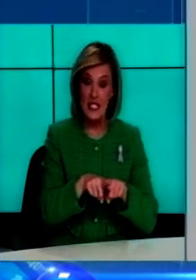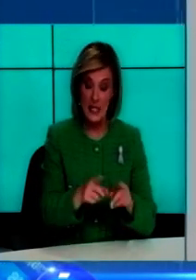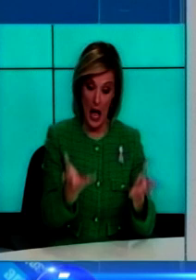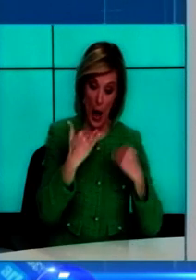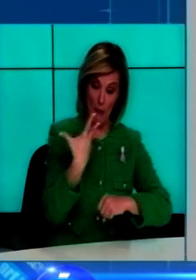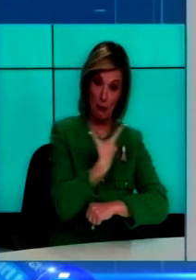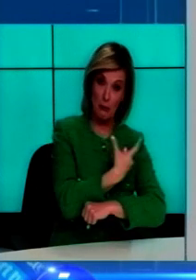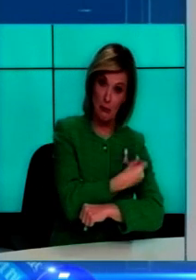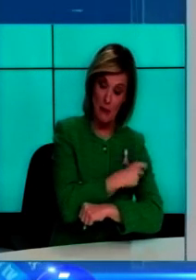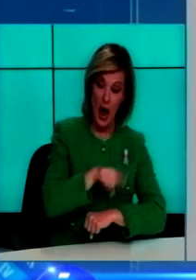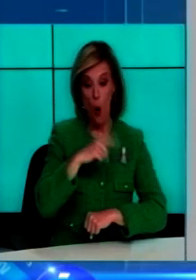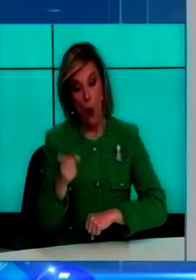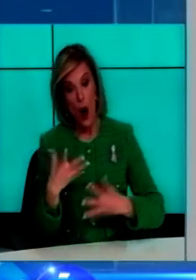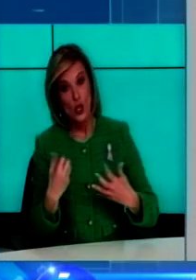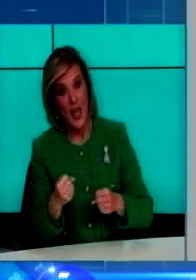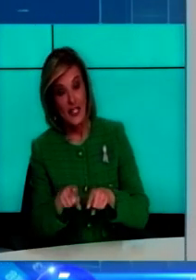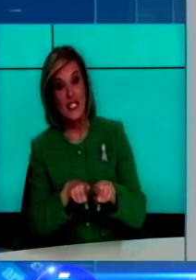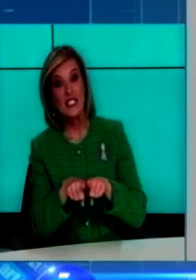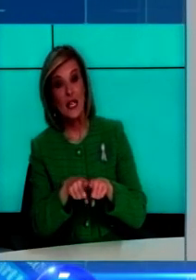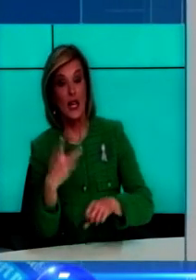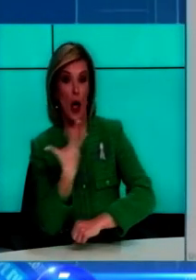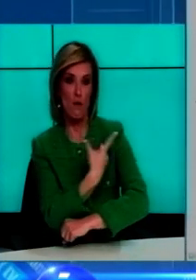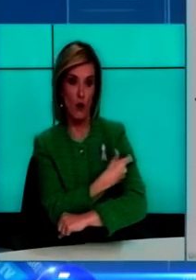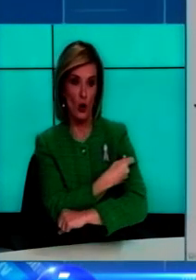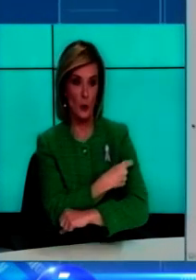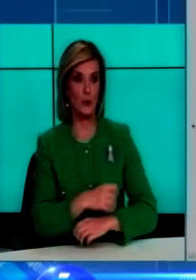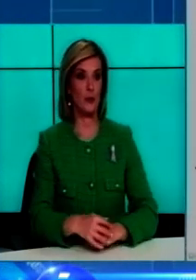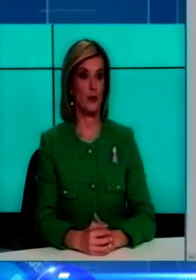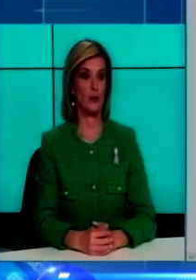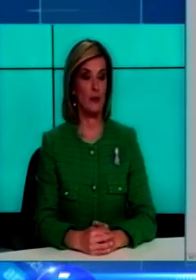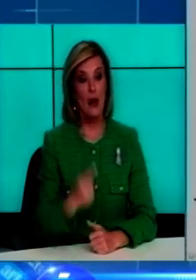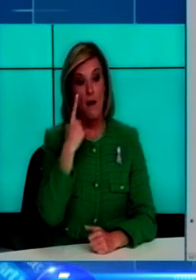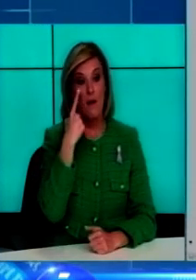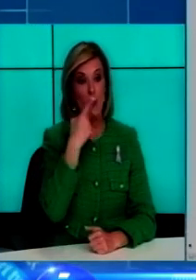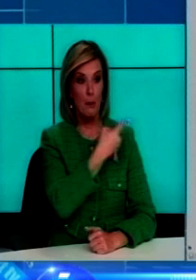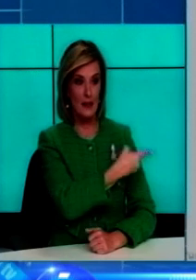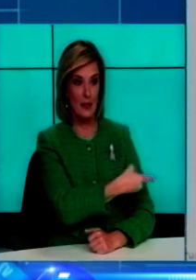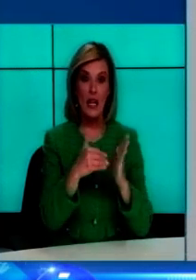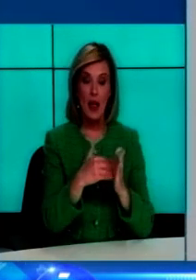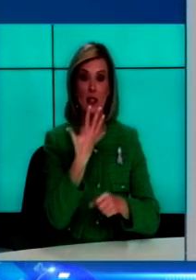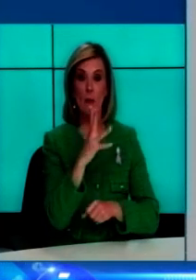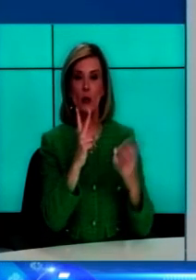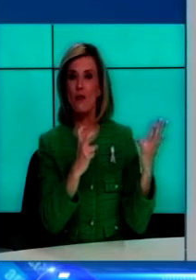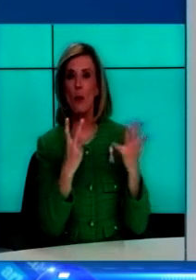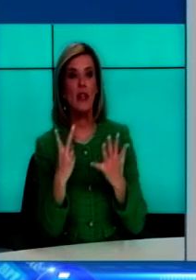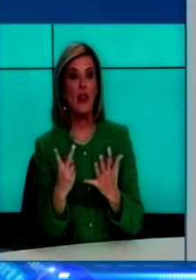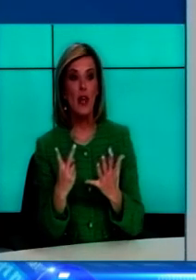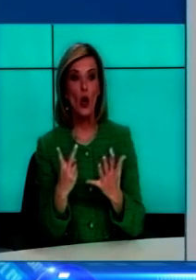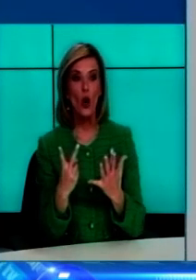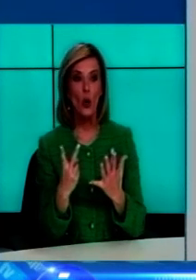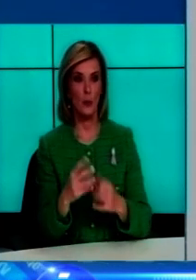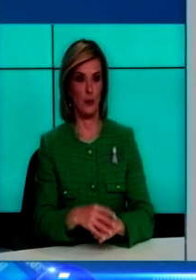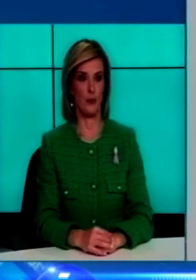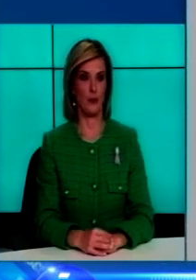Τα συμβάματα που βλέπετε στη δεξιά άκρη της οθόνης, και αν μου επιτρέπετε εδώ να χρησιμοποιήσω το laser pointer, εδώ είναι οι